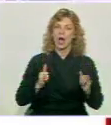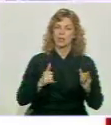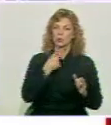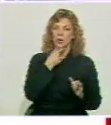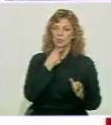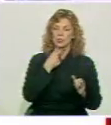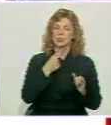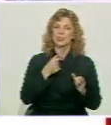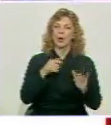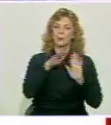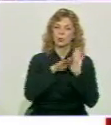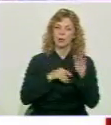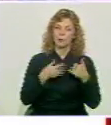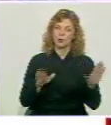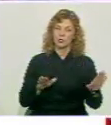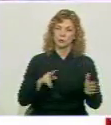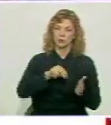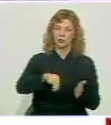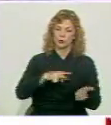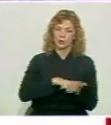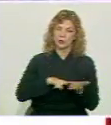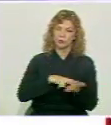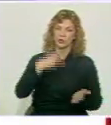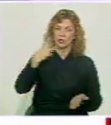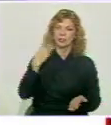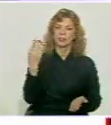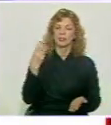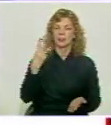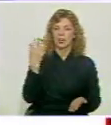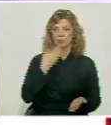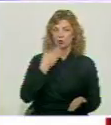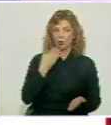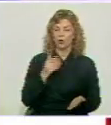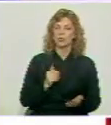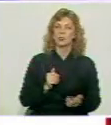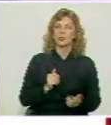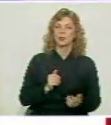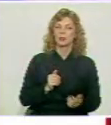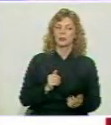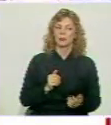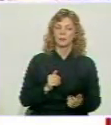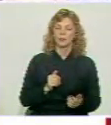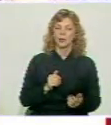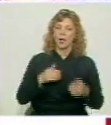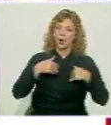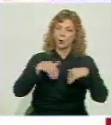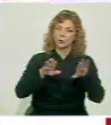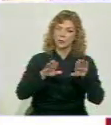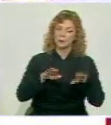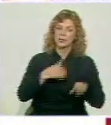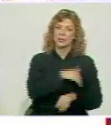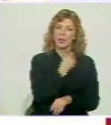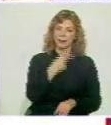județul Vâlcea. 3 școli care pregătesc energeticieni și-au trimis elevii din ultimul an de liceu să vadă practic cum funcționează o astfel